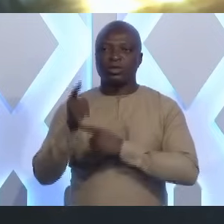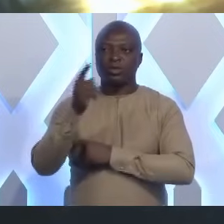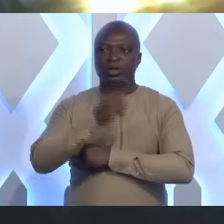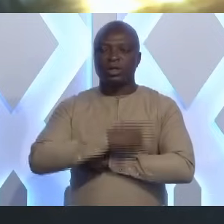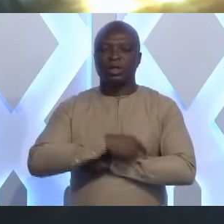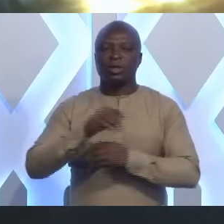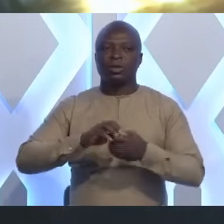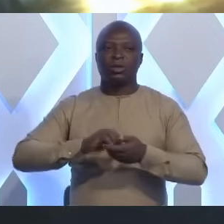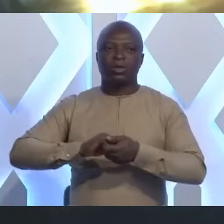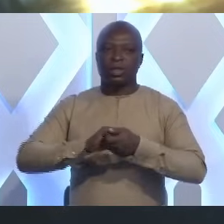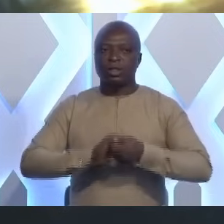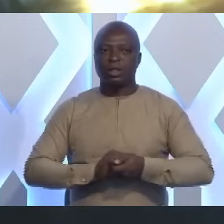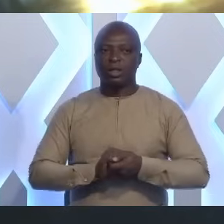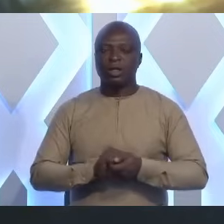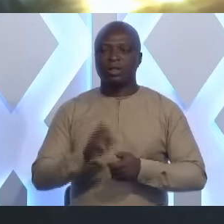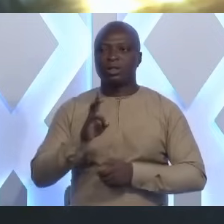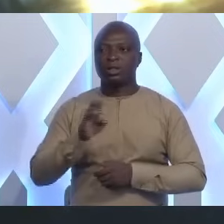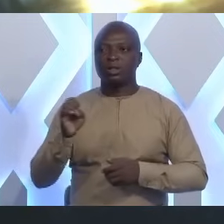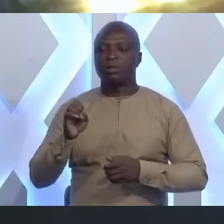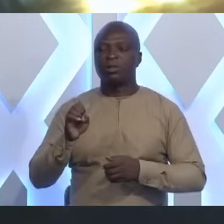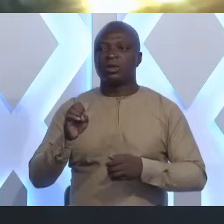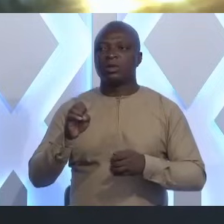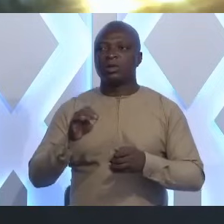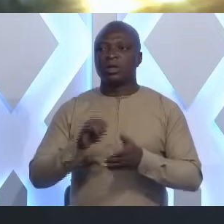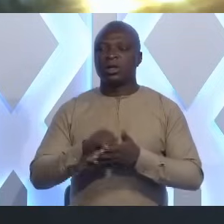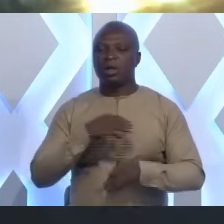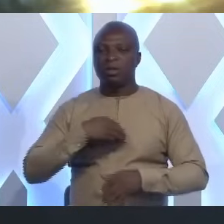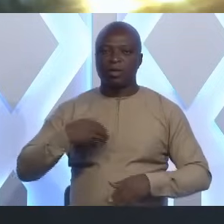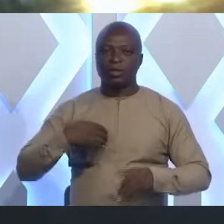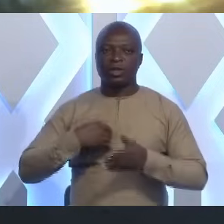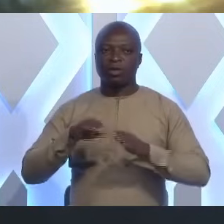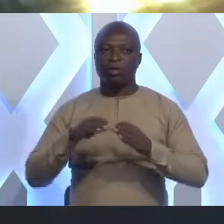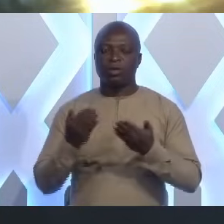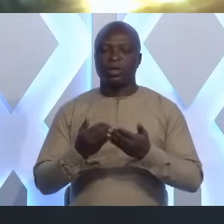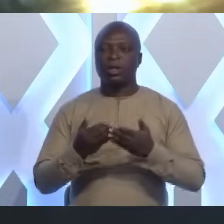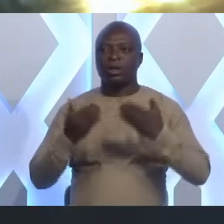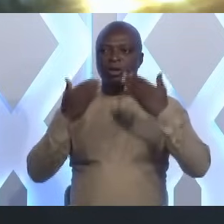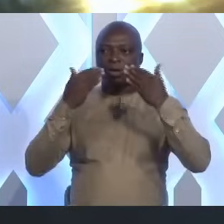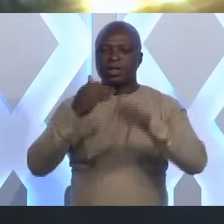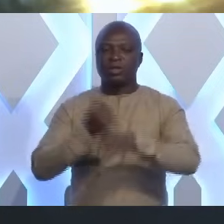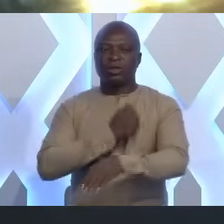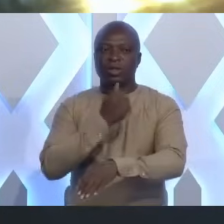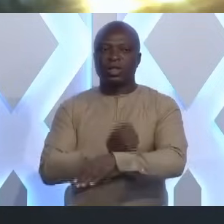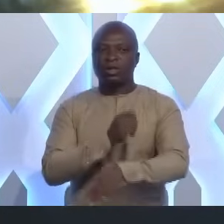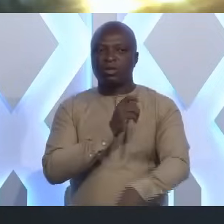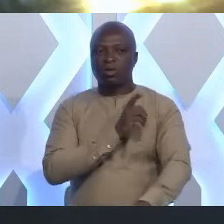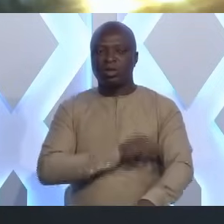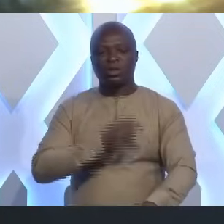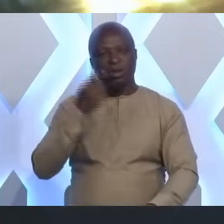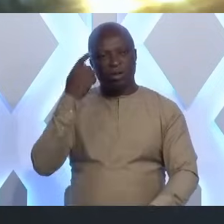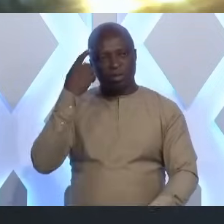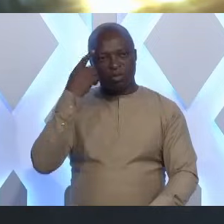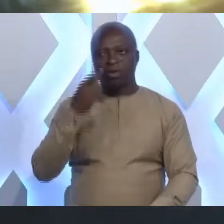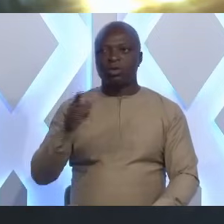de solidarité, la 7e du genre. Les membres de la communauté remercient les autorités togolaises pour